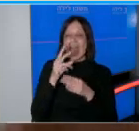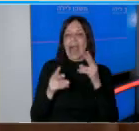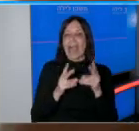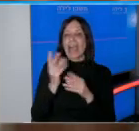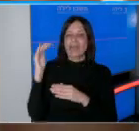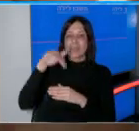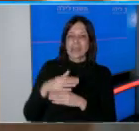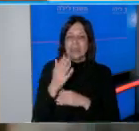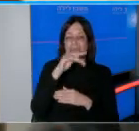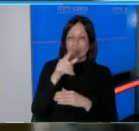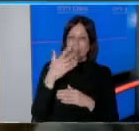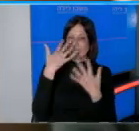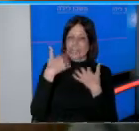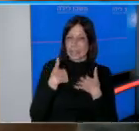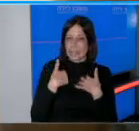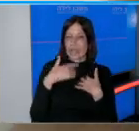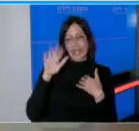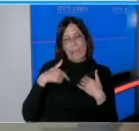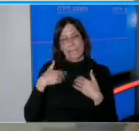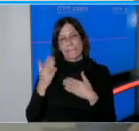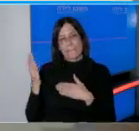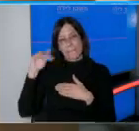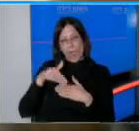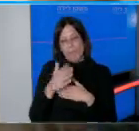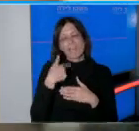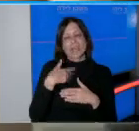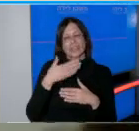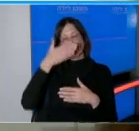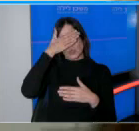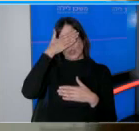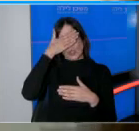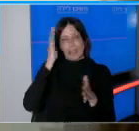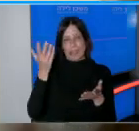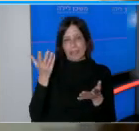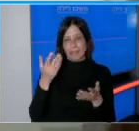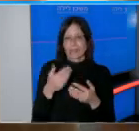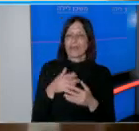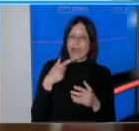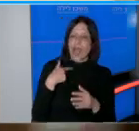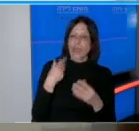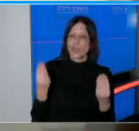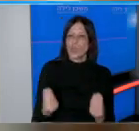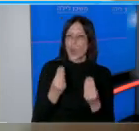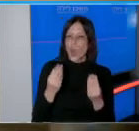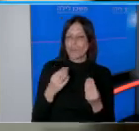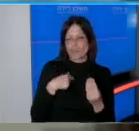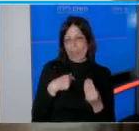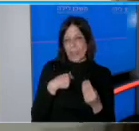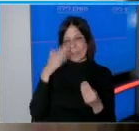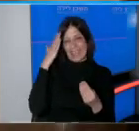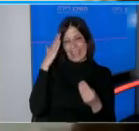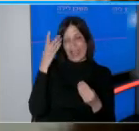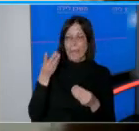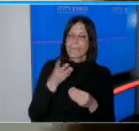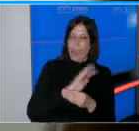שתיארת, גם שאנחנו רוכבים בה וסוגרים כך את העיניים. התחום שאני מכירה